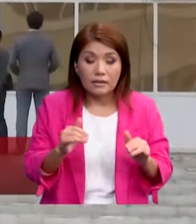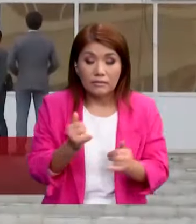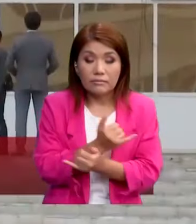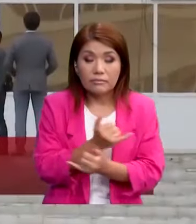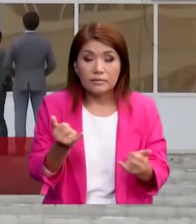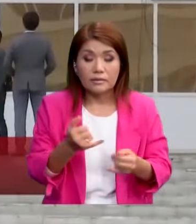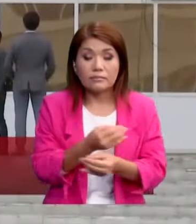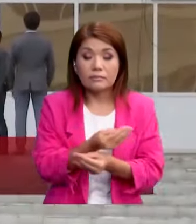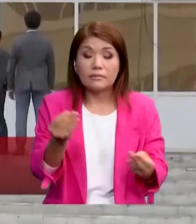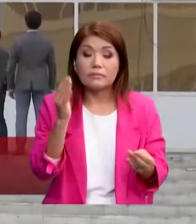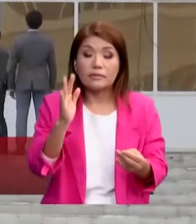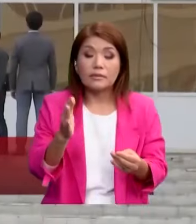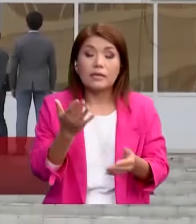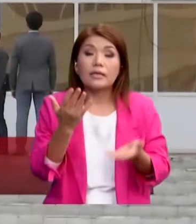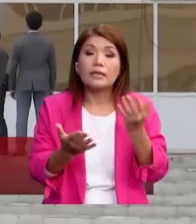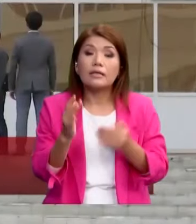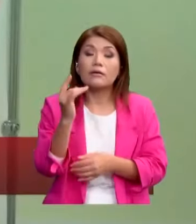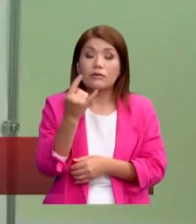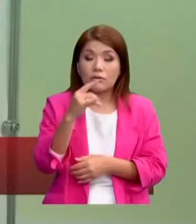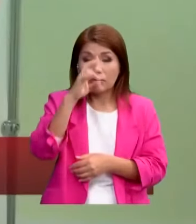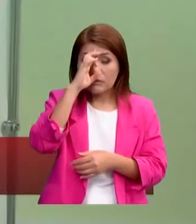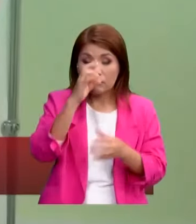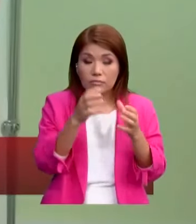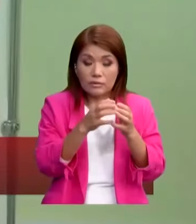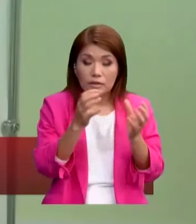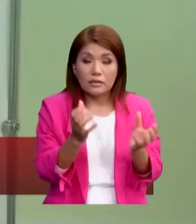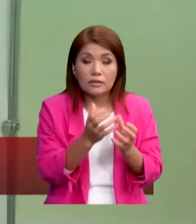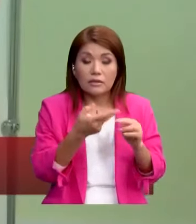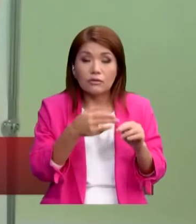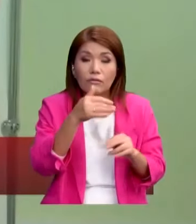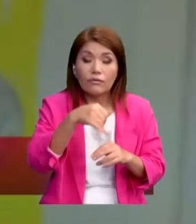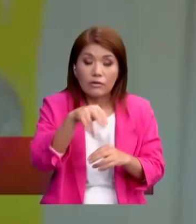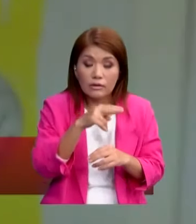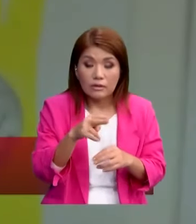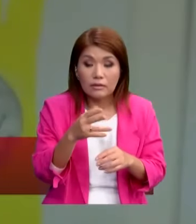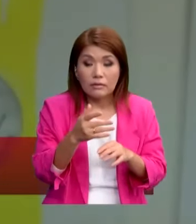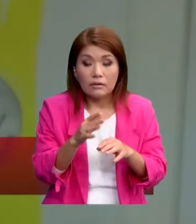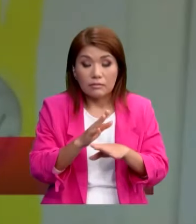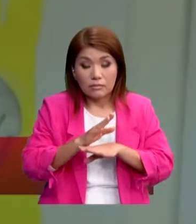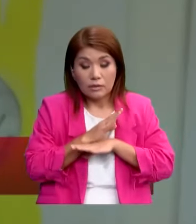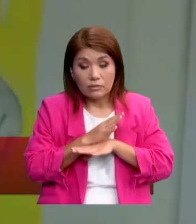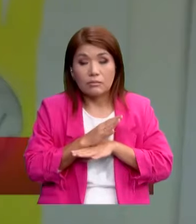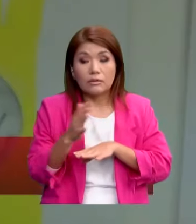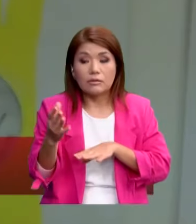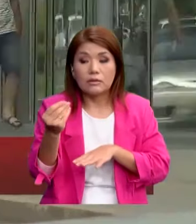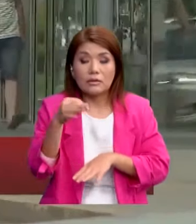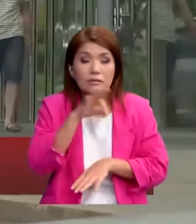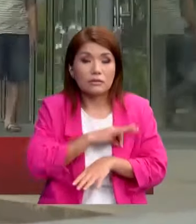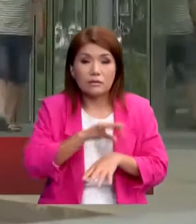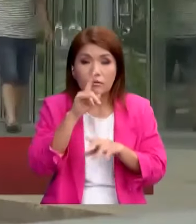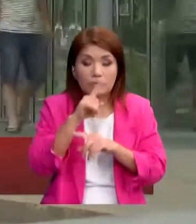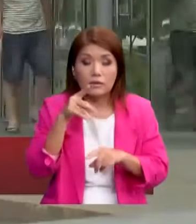бөлінеді. Ескере кететін жайт, егер бала ұлттық қор балаларға жобасы басталғанға дейін өмірден өтсе, ақшаны ешкім қолдан алмайды.